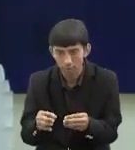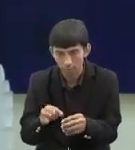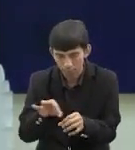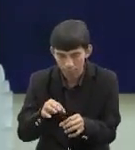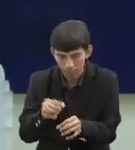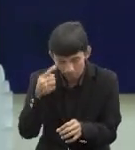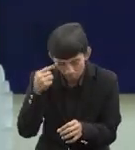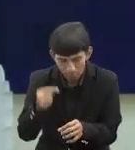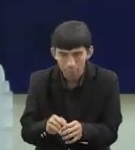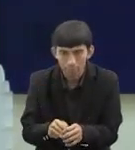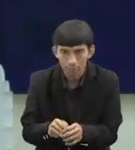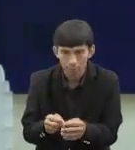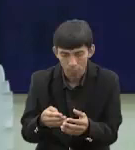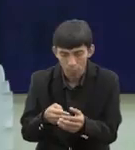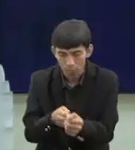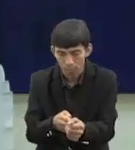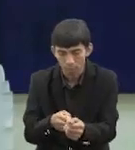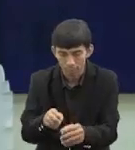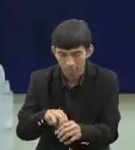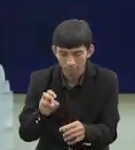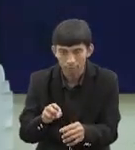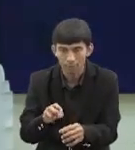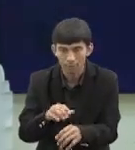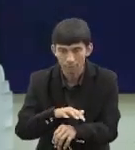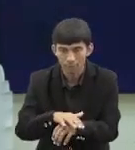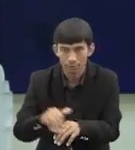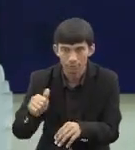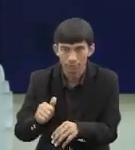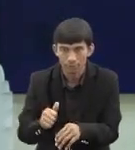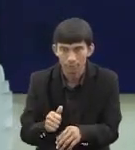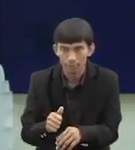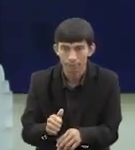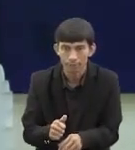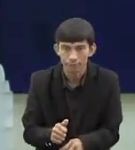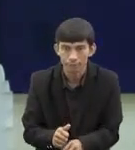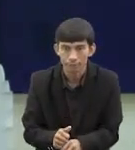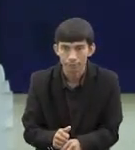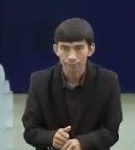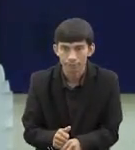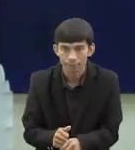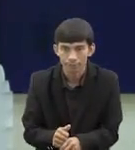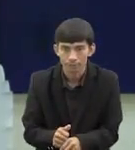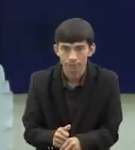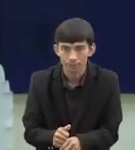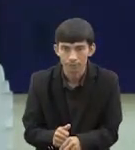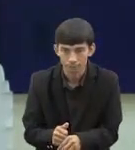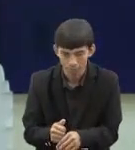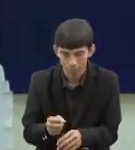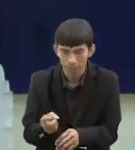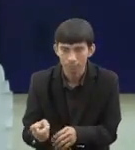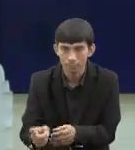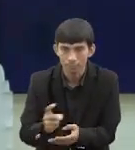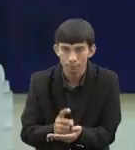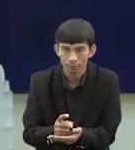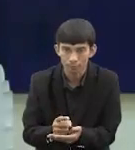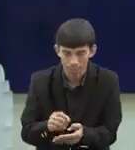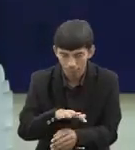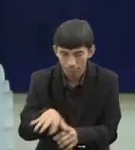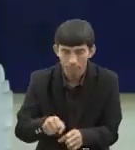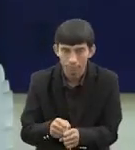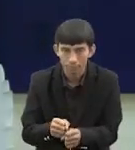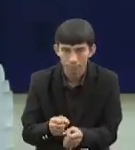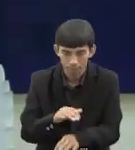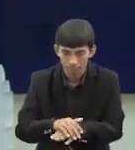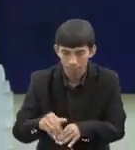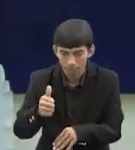nông chân krai bỏ tê, con nập hiếp bị xe lọ lửa kế. Bởi chi ở phục phó bì sọc mái, con nập